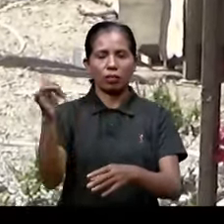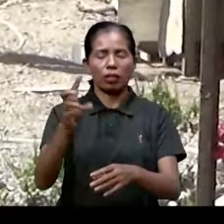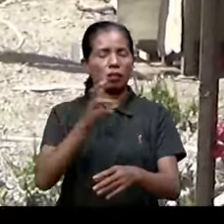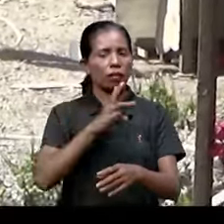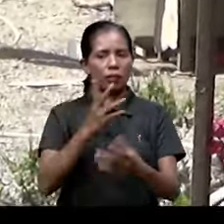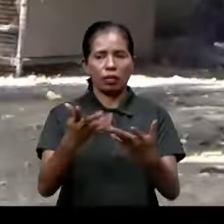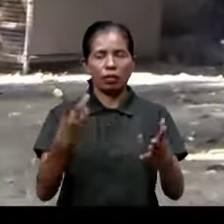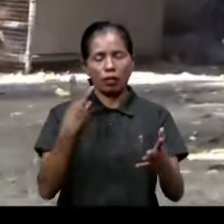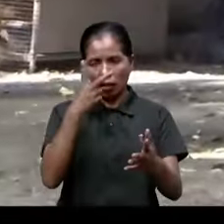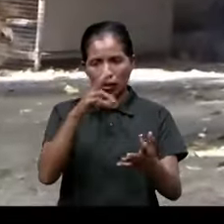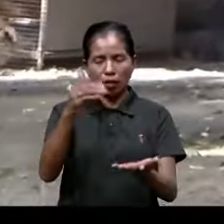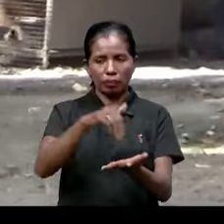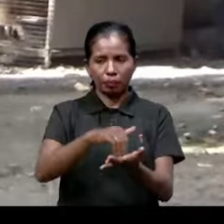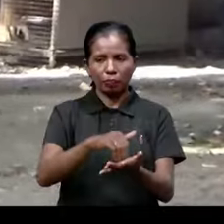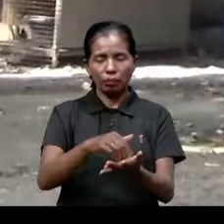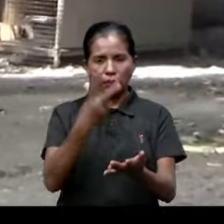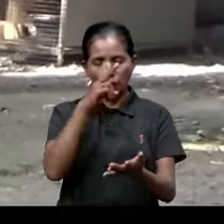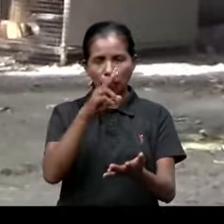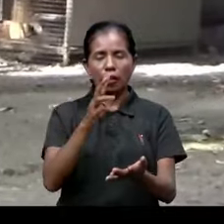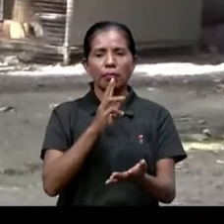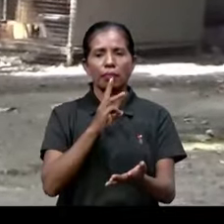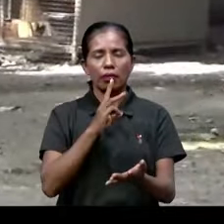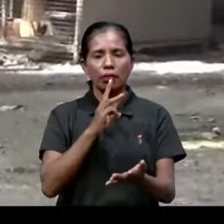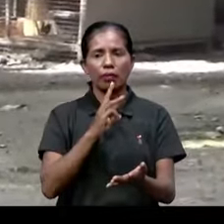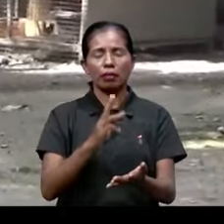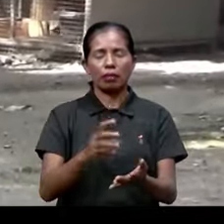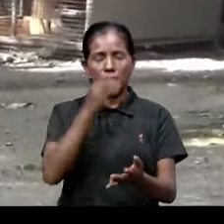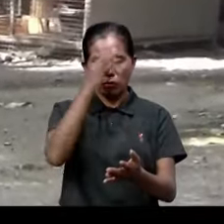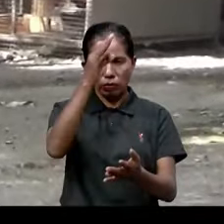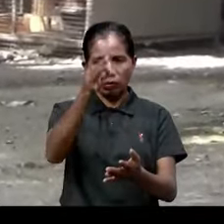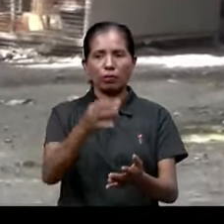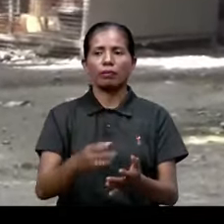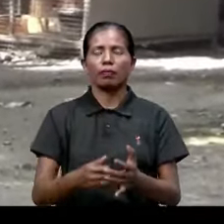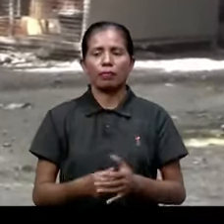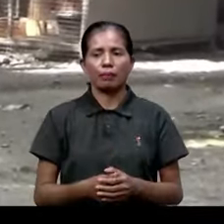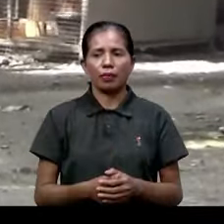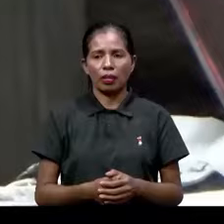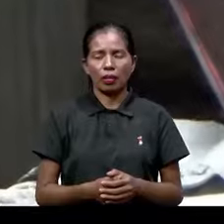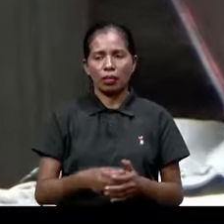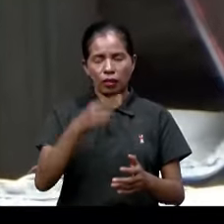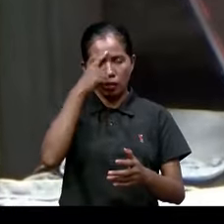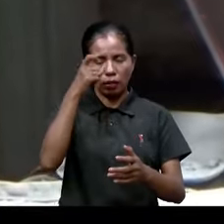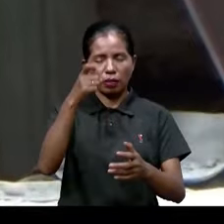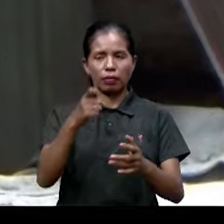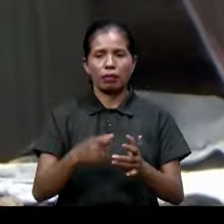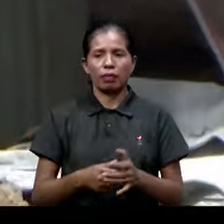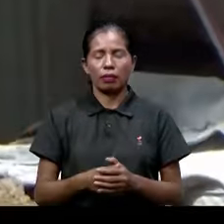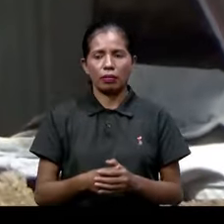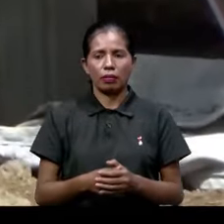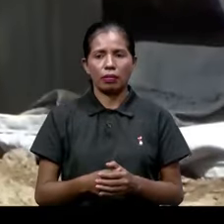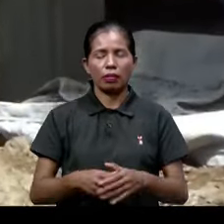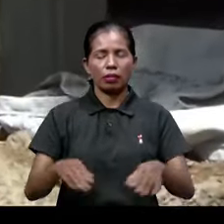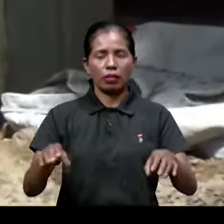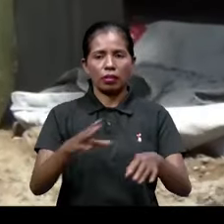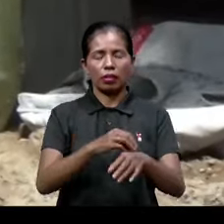fila fali debit BNB ma iha depois ba futuro oi mai tama ninia distansi sistem an